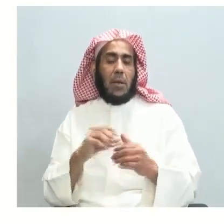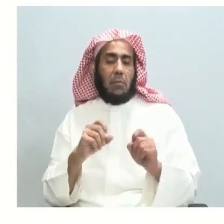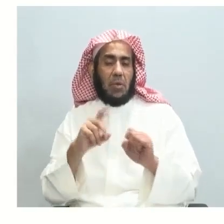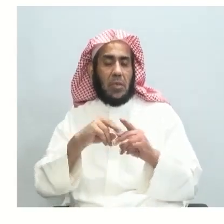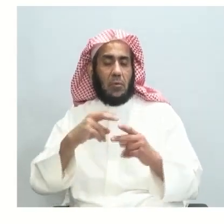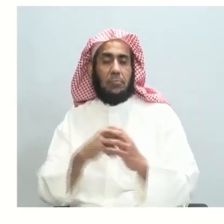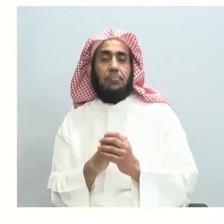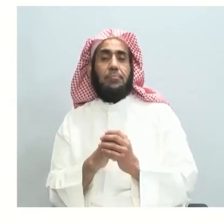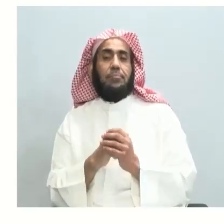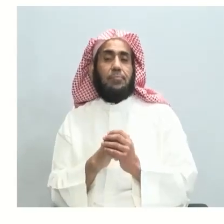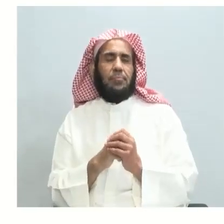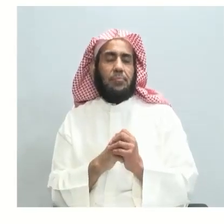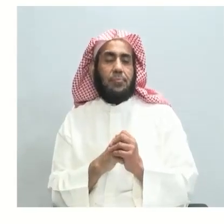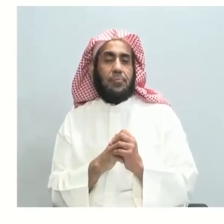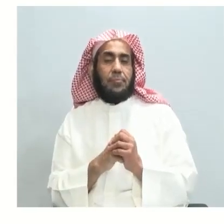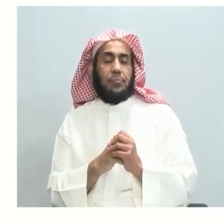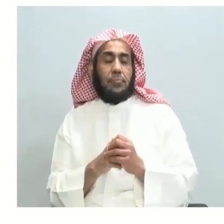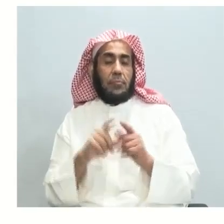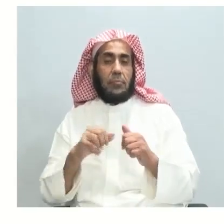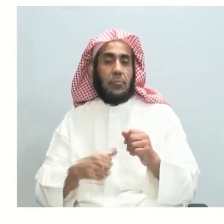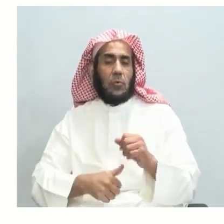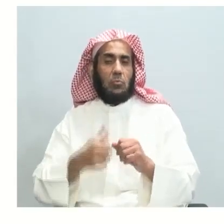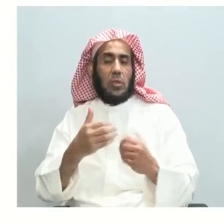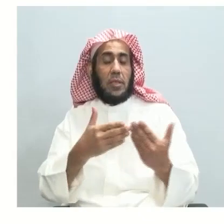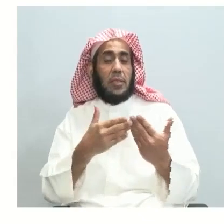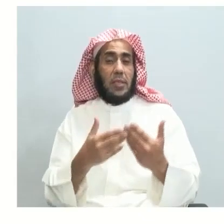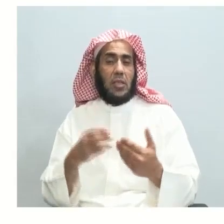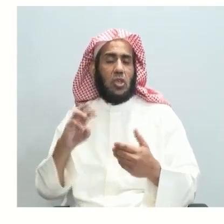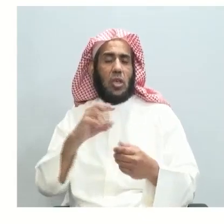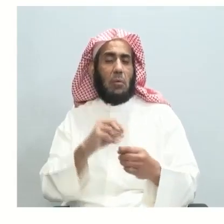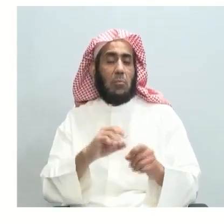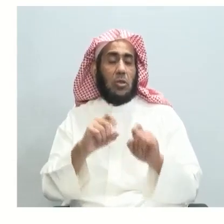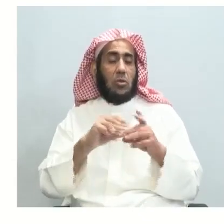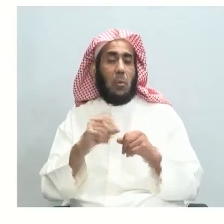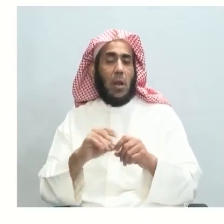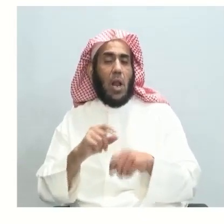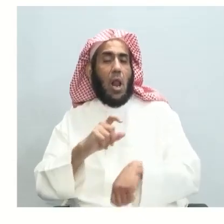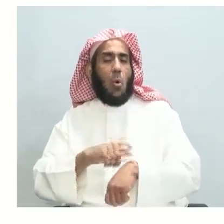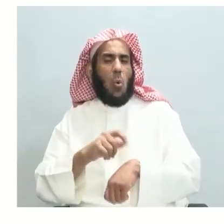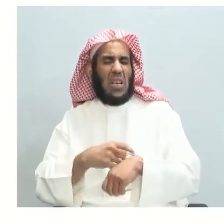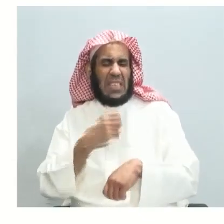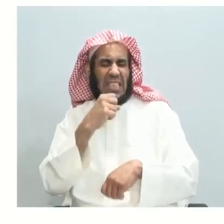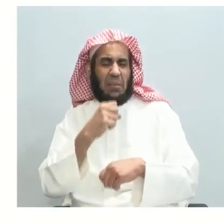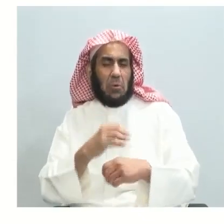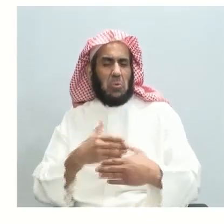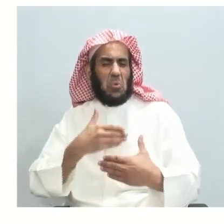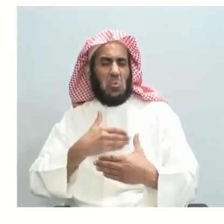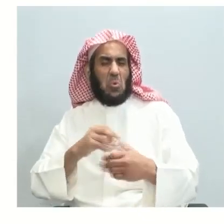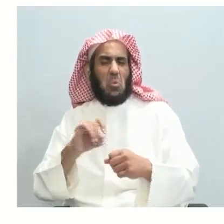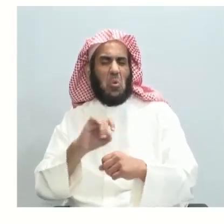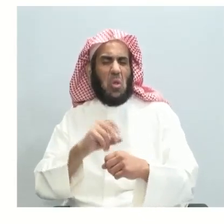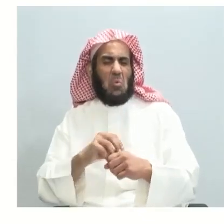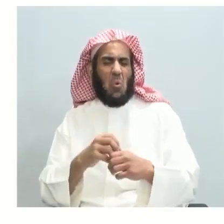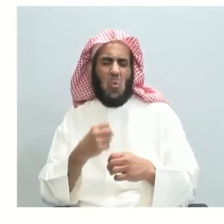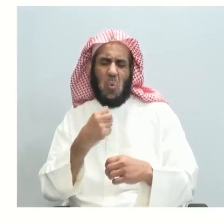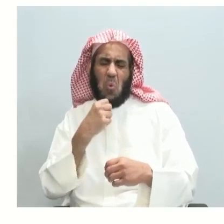الى اخرى هذا ويمكن ان تستعين المنشاه بمنصات التواصل الاجتماعي من خلال الاوقات الصعبه قد تمر المنظمه بازمه